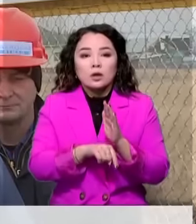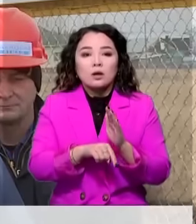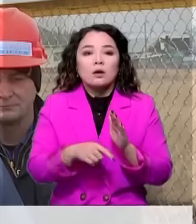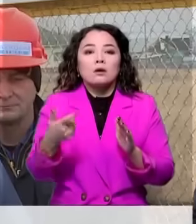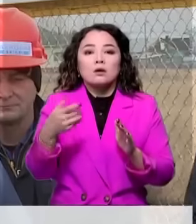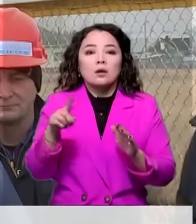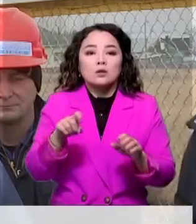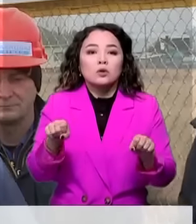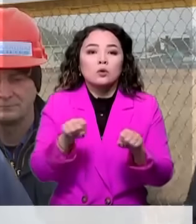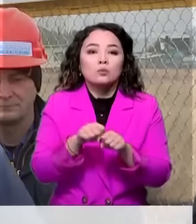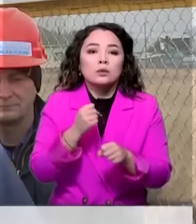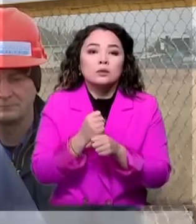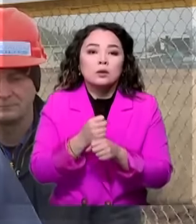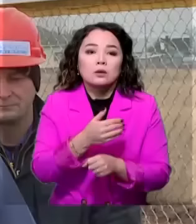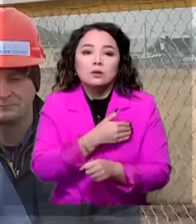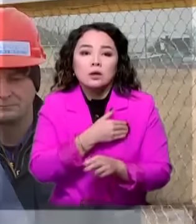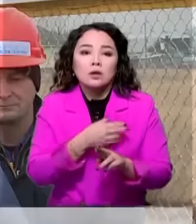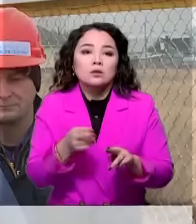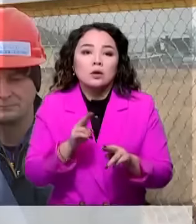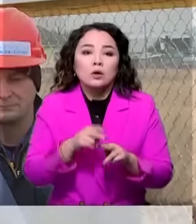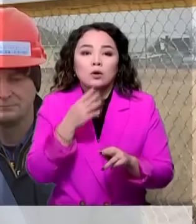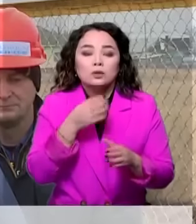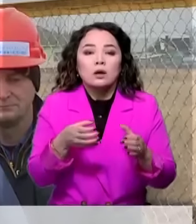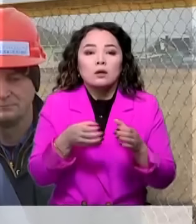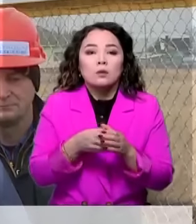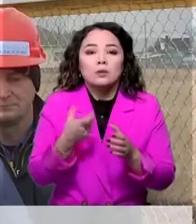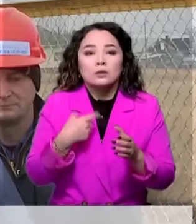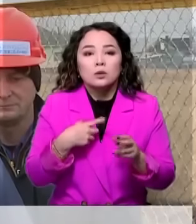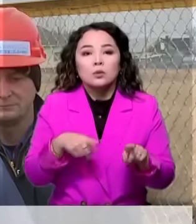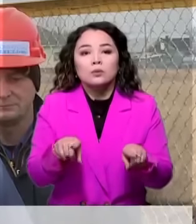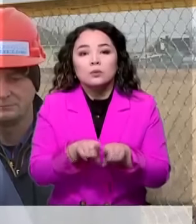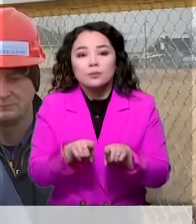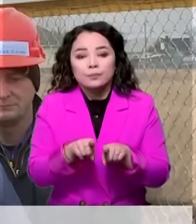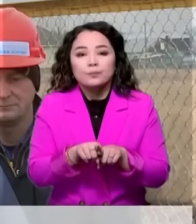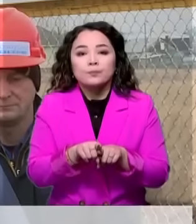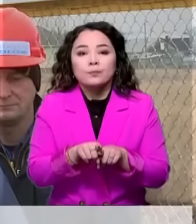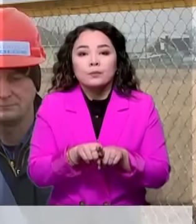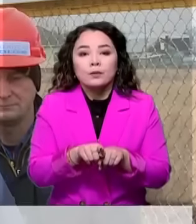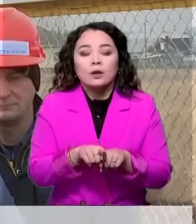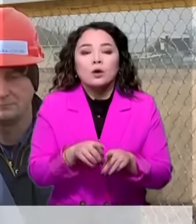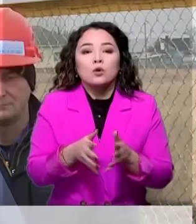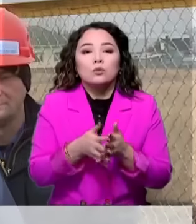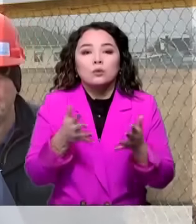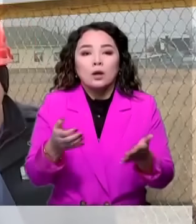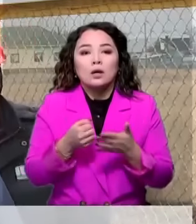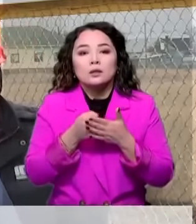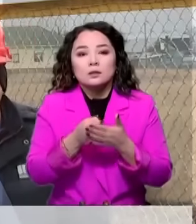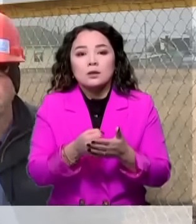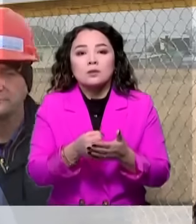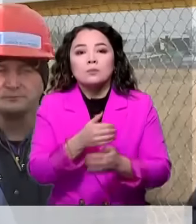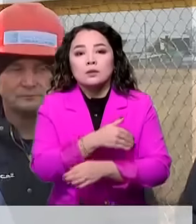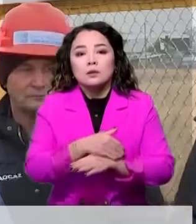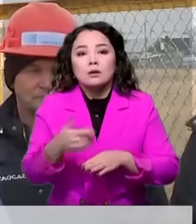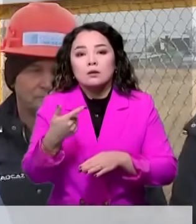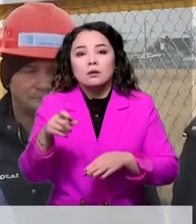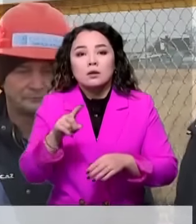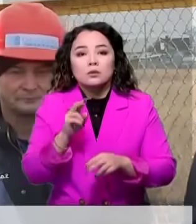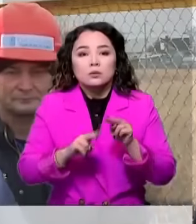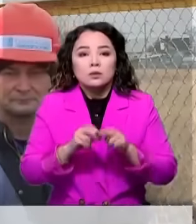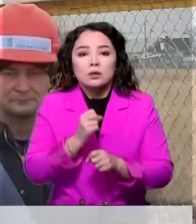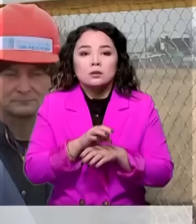газ құбырларын салады және де біз ұлттық компания ретінде өзіміздің үлкен қысымдағы магистралдық газ құбырларын